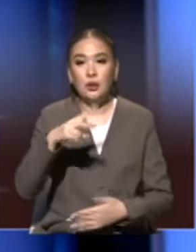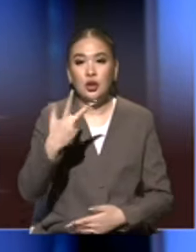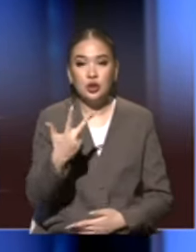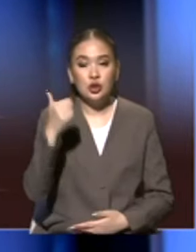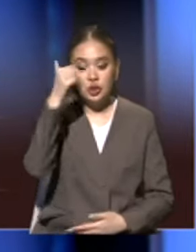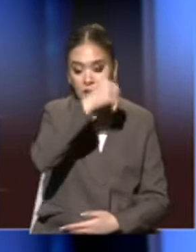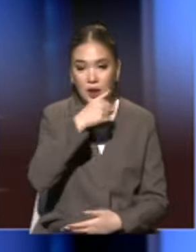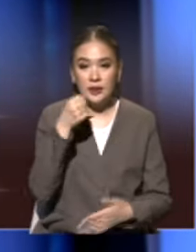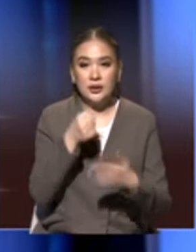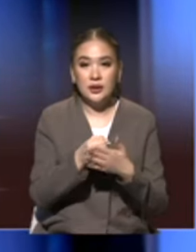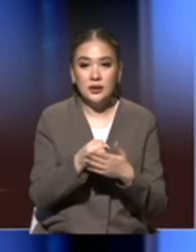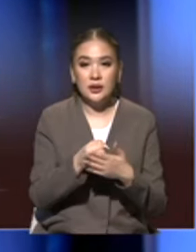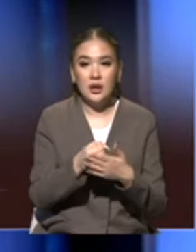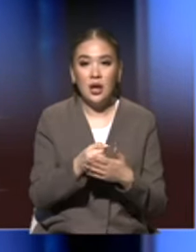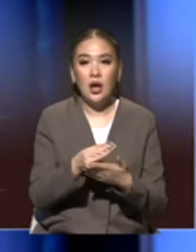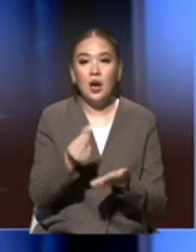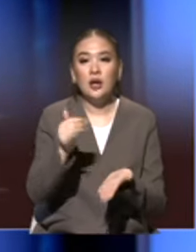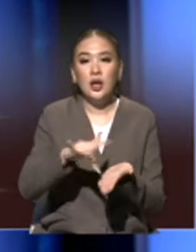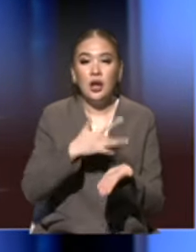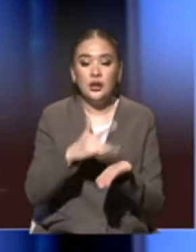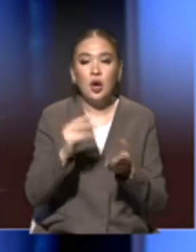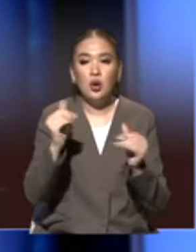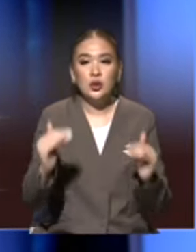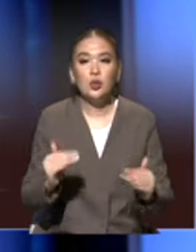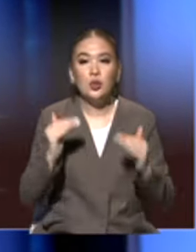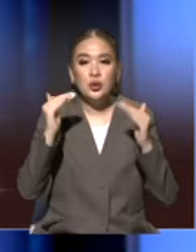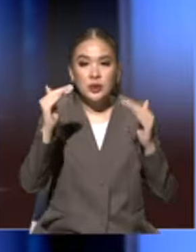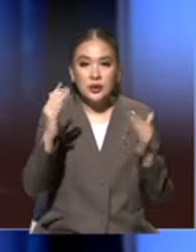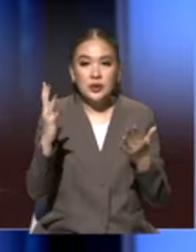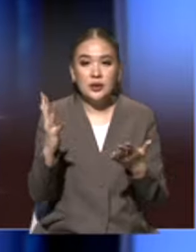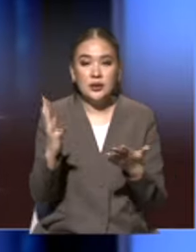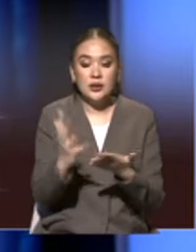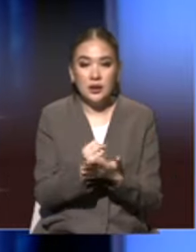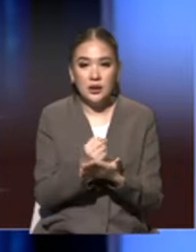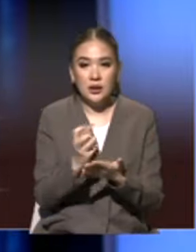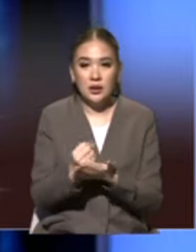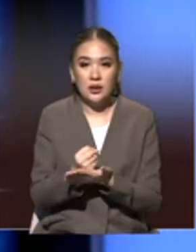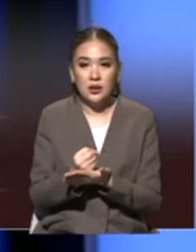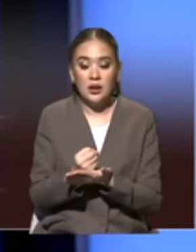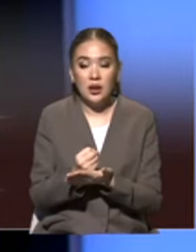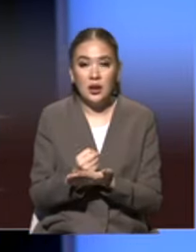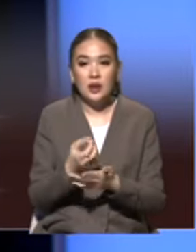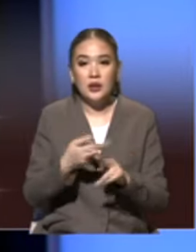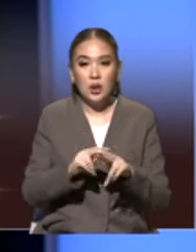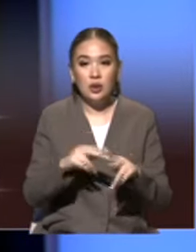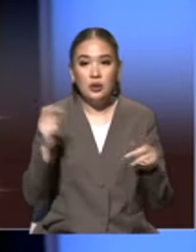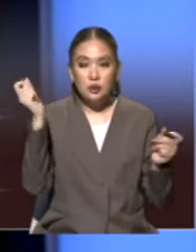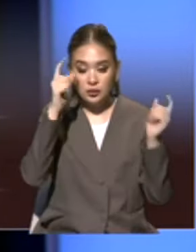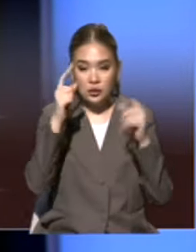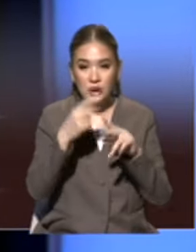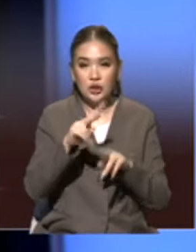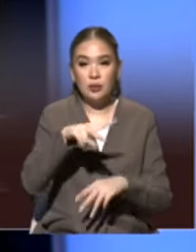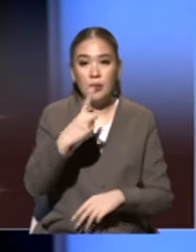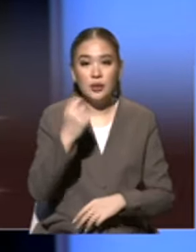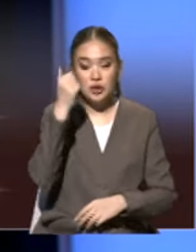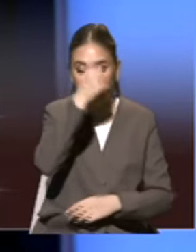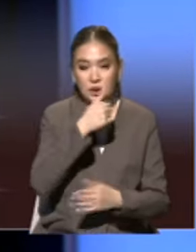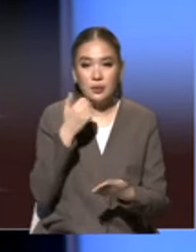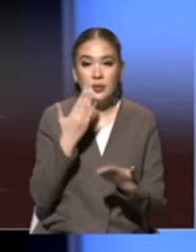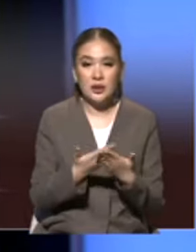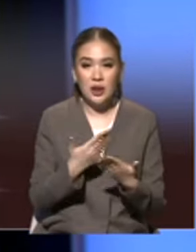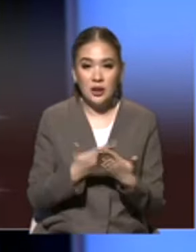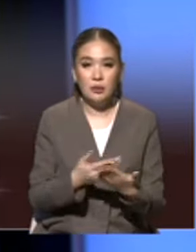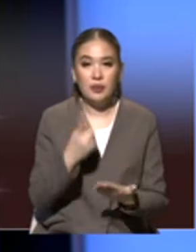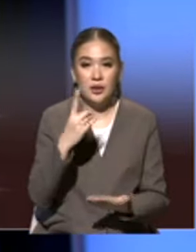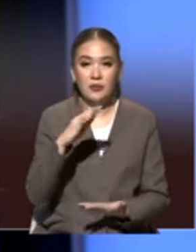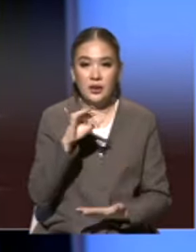қаншалықты оның несі доходы өсті дейік, табысы өсті дейік. Сол кезде былай болды. 21-ші жылы мысалы бір фирма